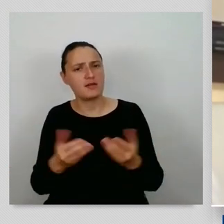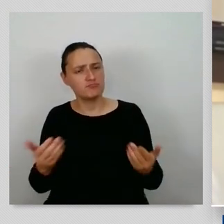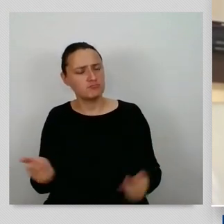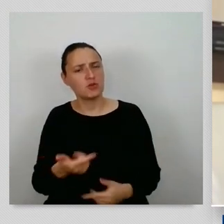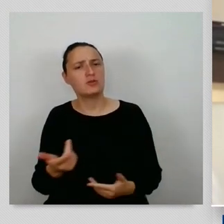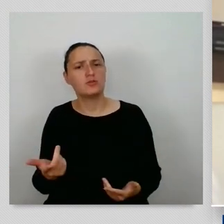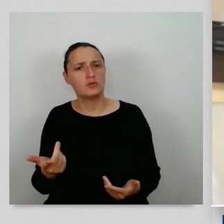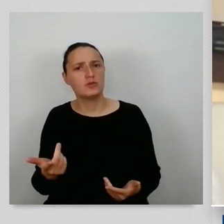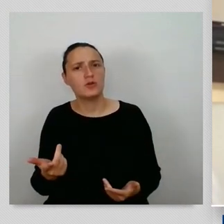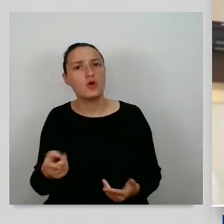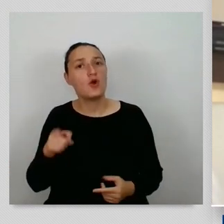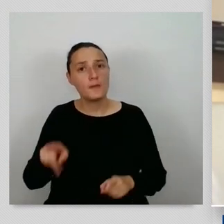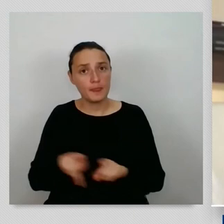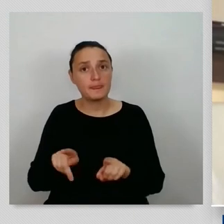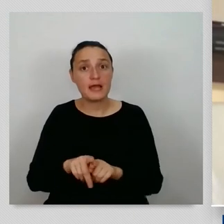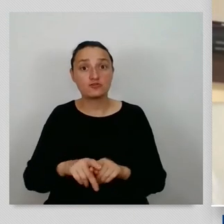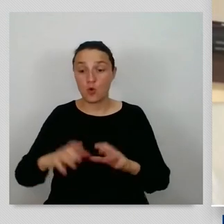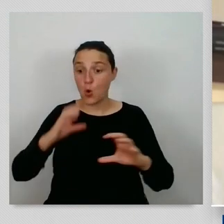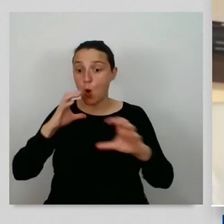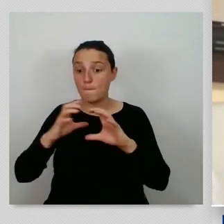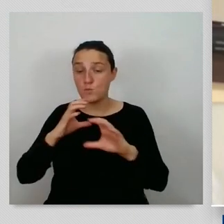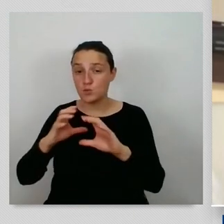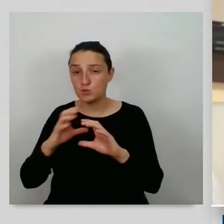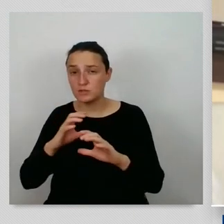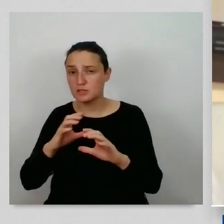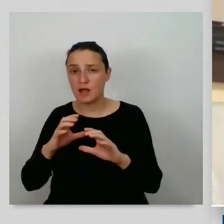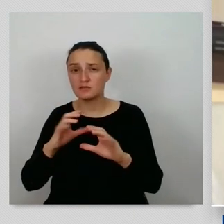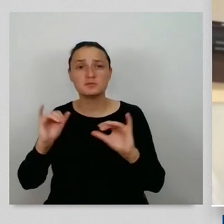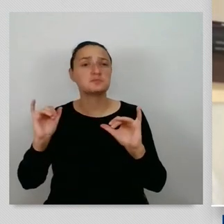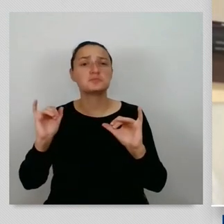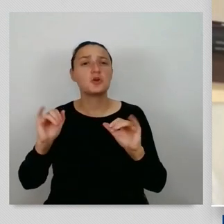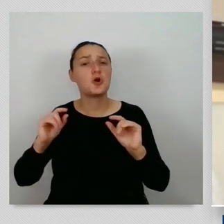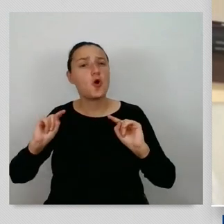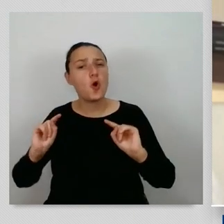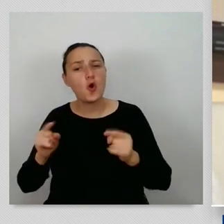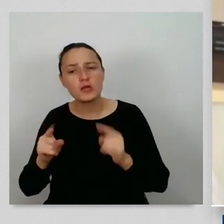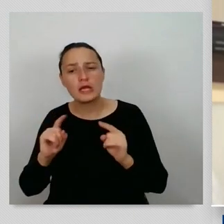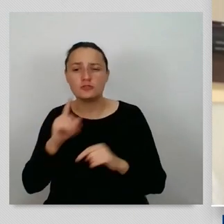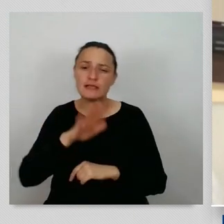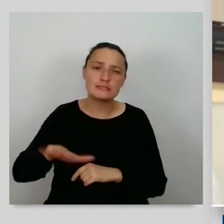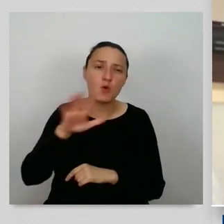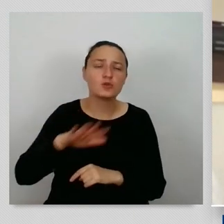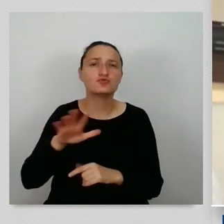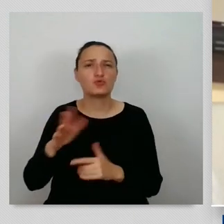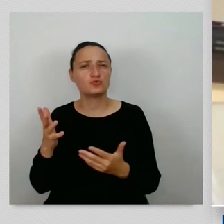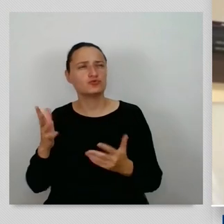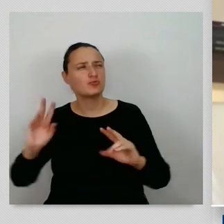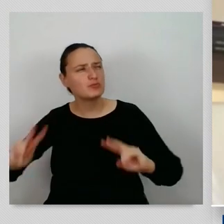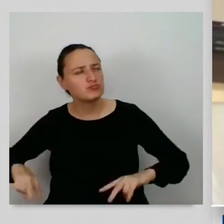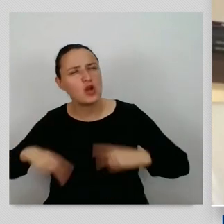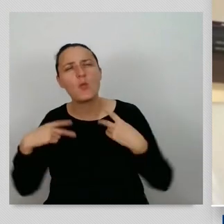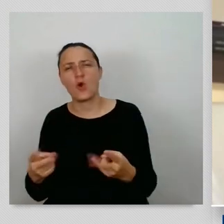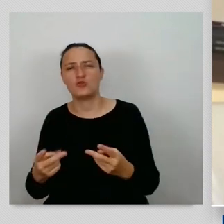takim ustrukturyzowaniem komunikatu i organizowania się społeczności i przełożenia